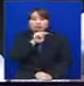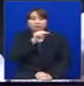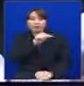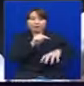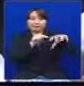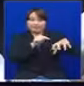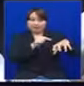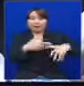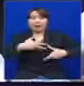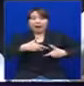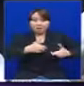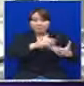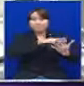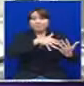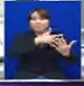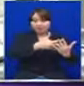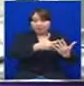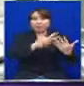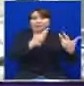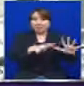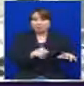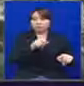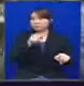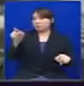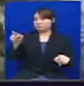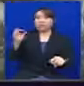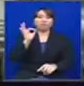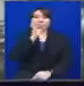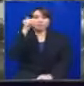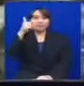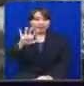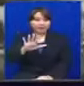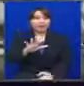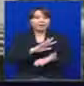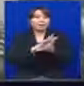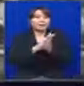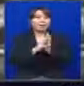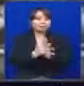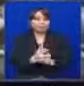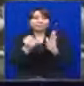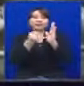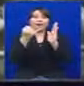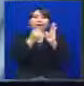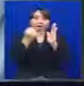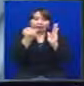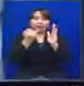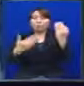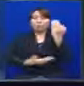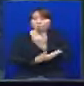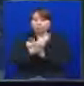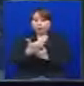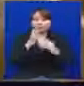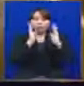รับแผนฟื้นฟูแล้วเจ้าหนี้อื่นจะฟ้องร้องไม่ได้ซึ่งจะทำให้การปรับโครงสร้างหนี้เป็นไปได้ง่ายขึ้นโอกาสที่เจ้